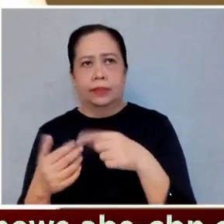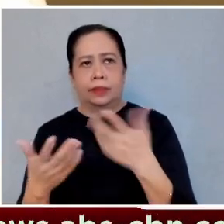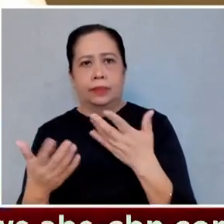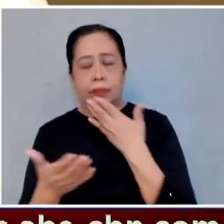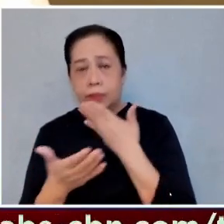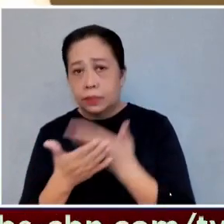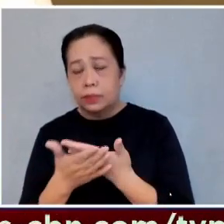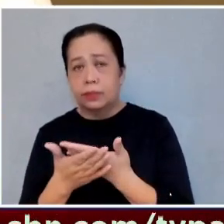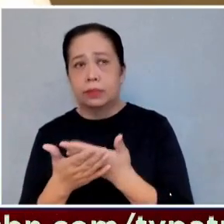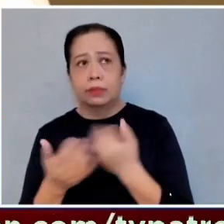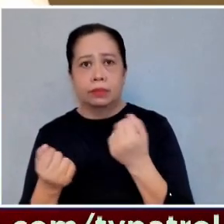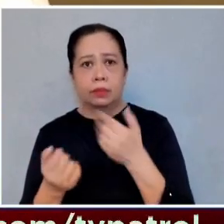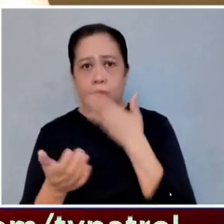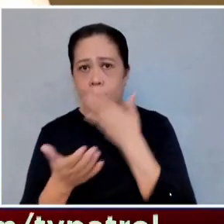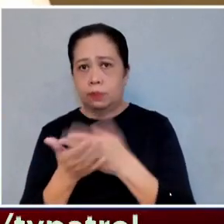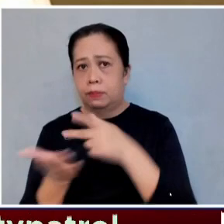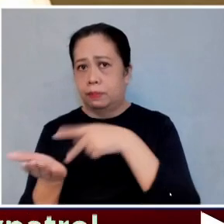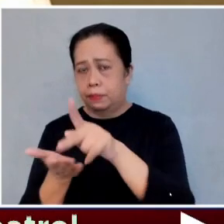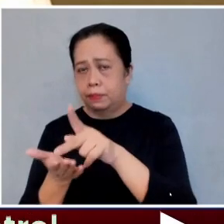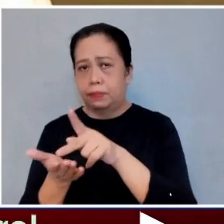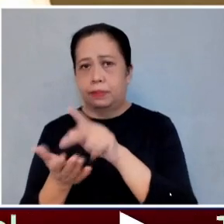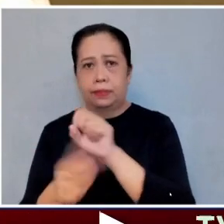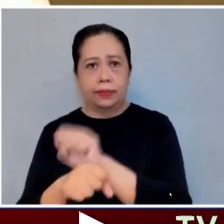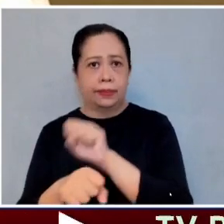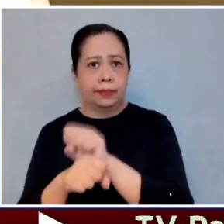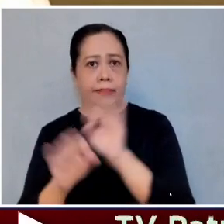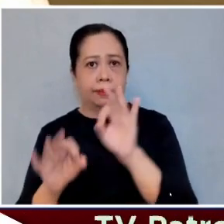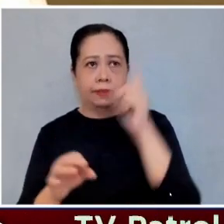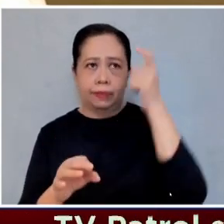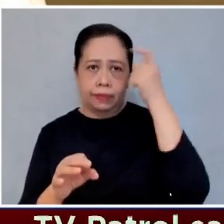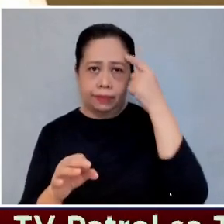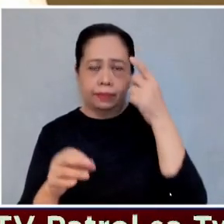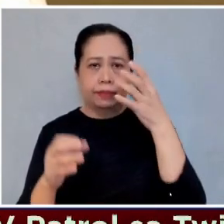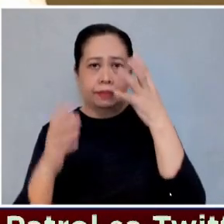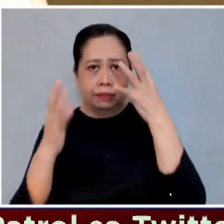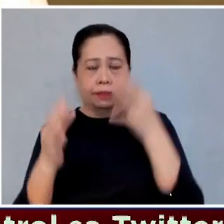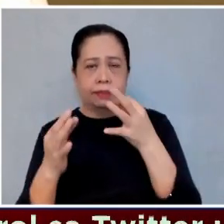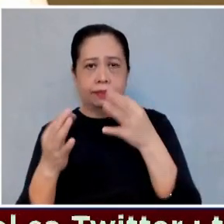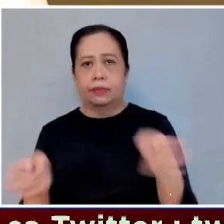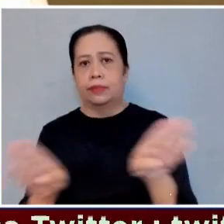and well-paying jobs if the government will shut down